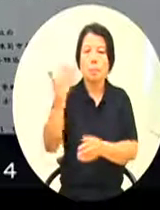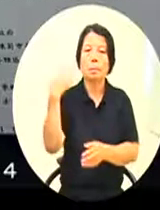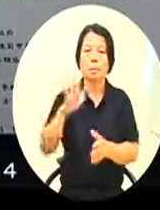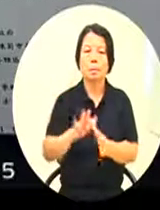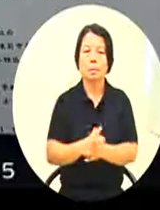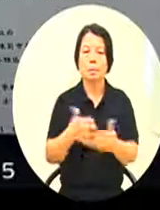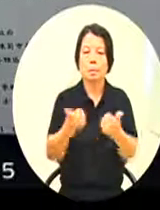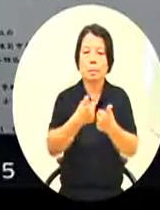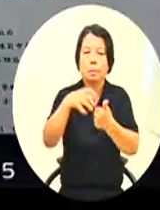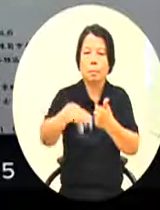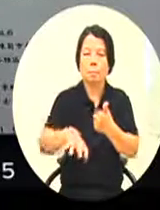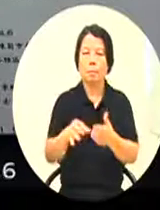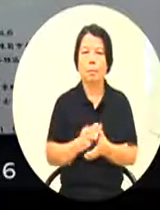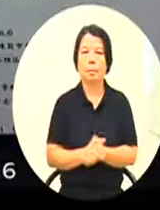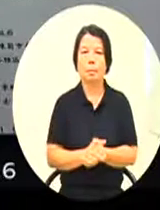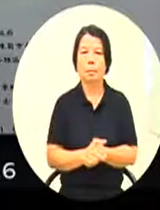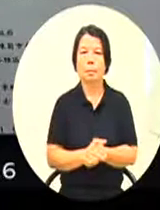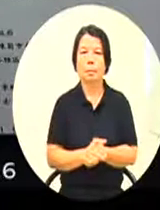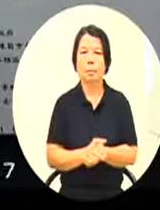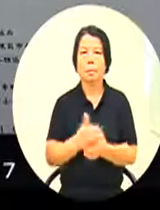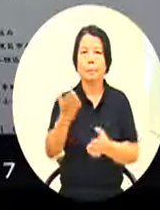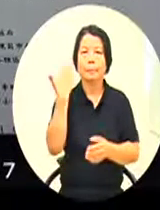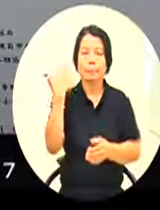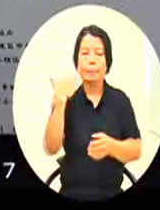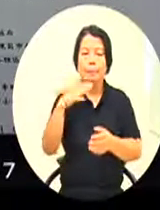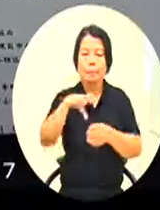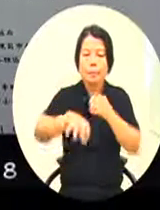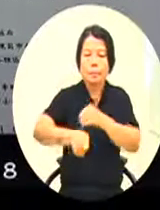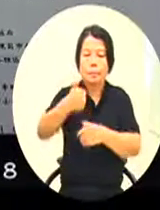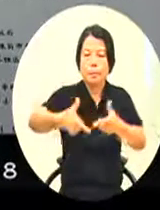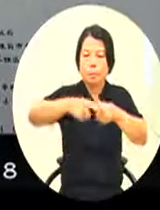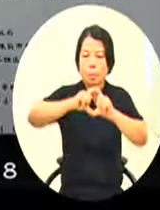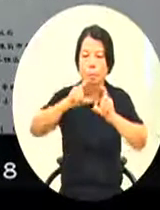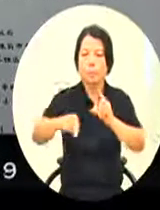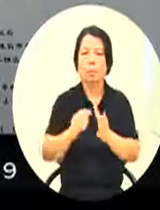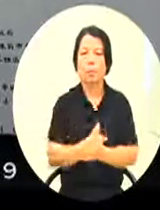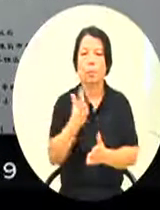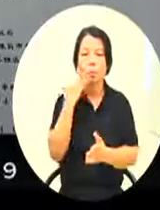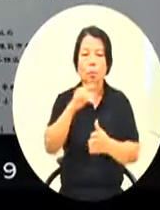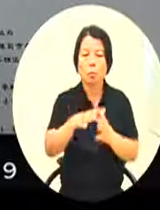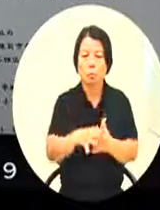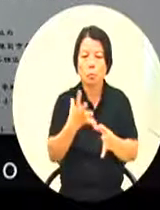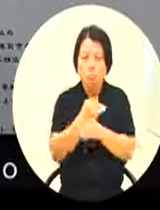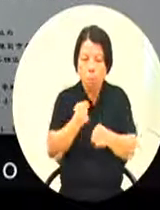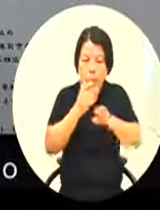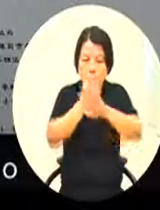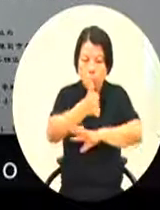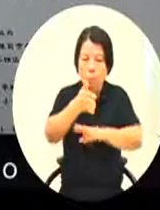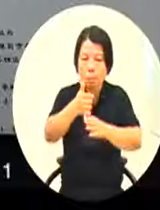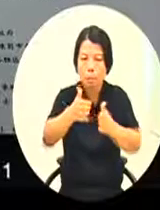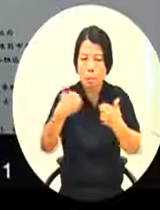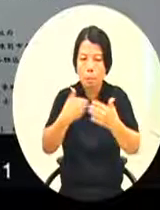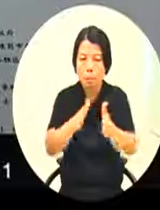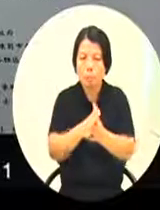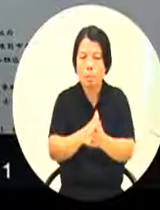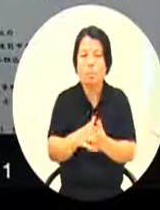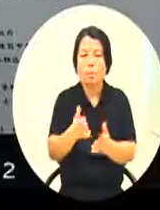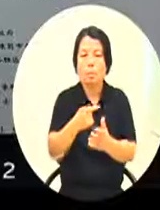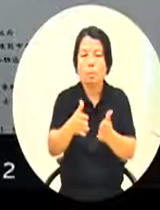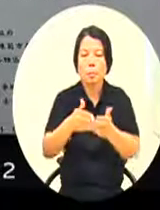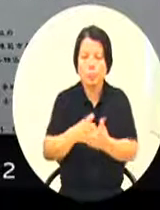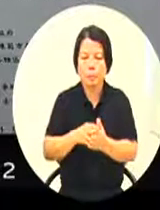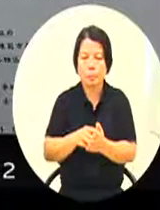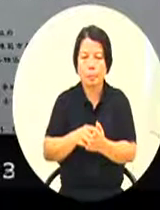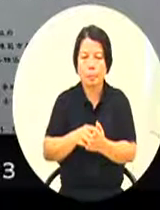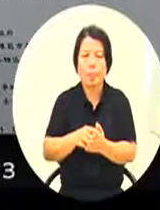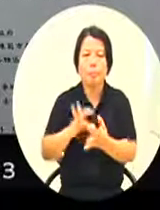事厅的地方，当初的这个局长也有回答，如果这个效期经过，还需要经过续约。还